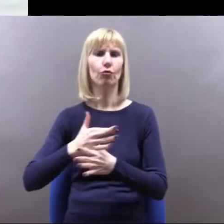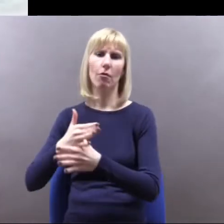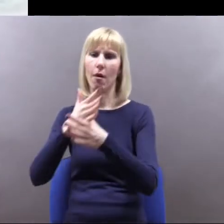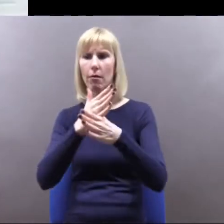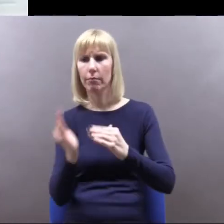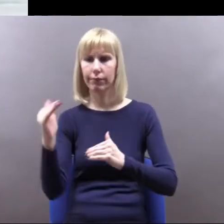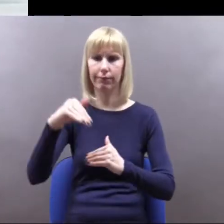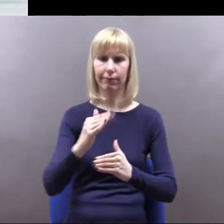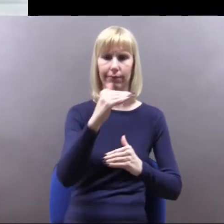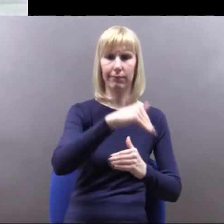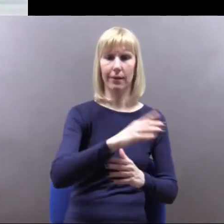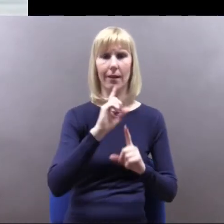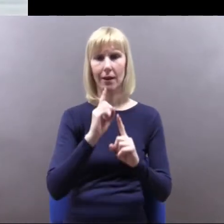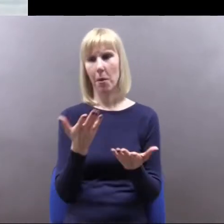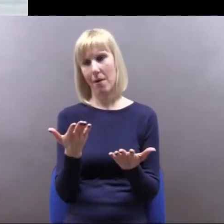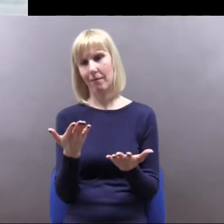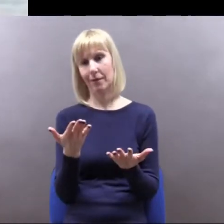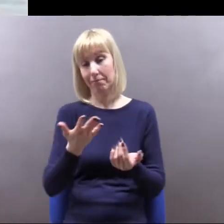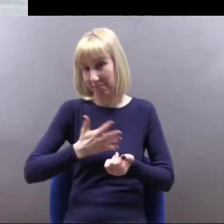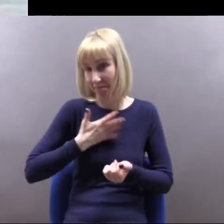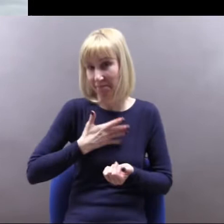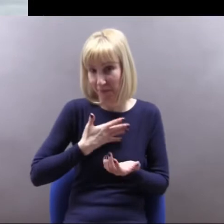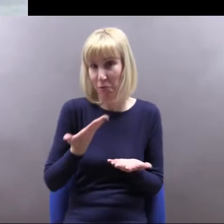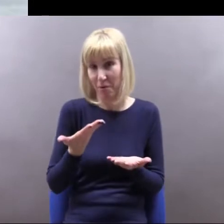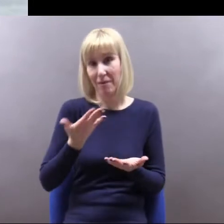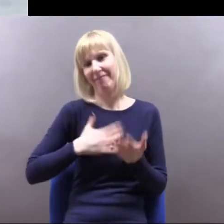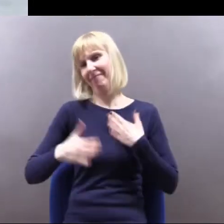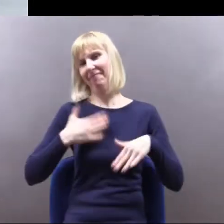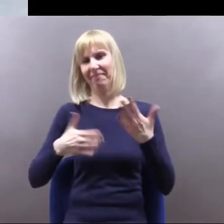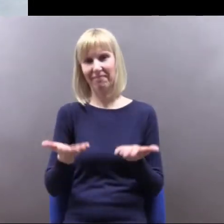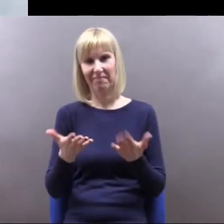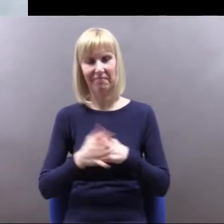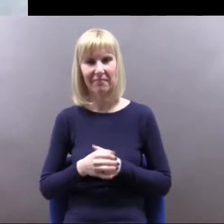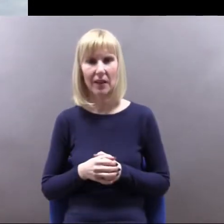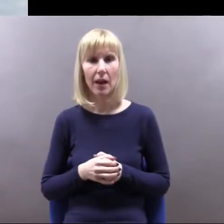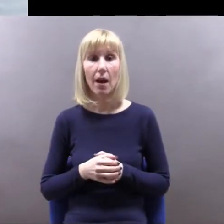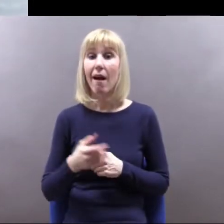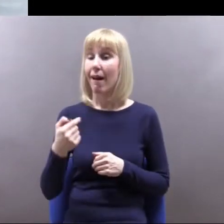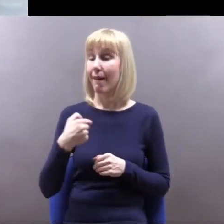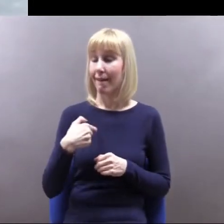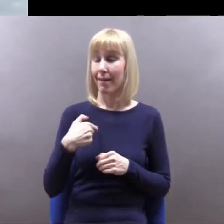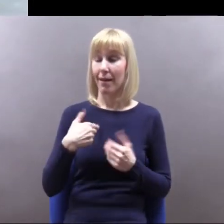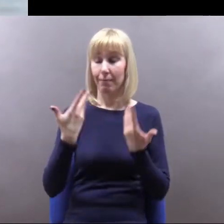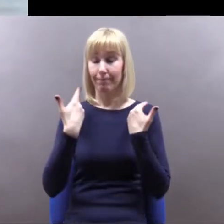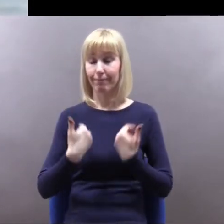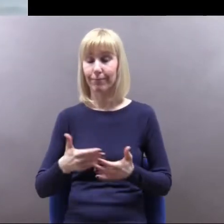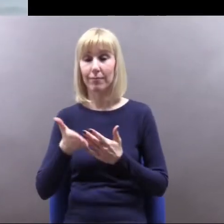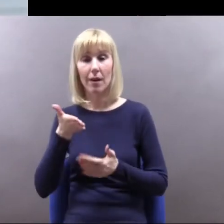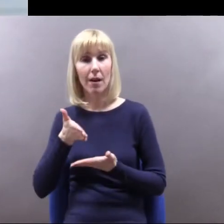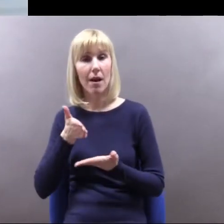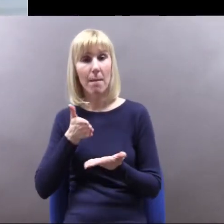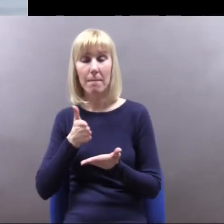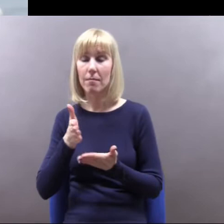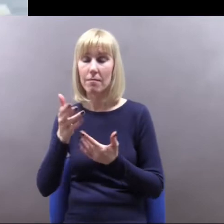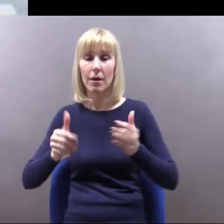schody, krzywizny i tego typu rzeczy są mile widziane. Również z powodu tego, że jest nas